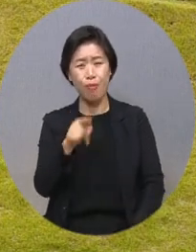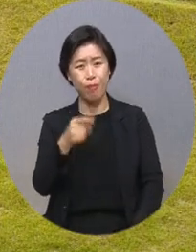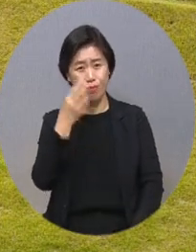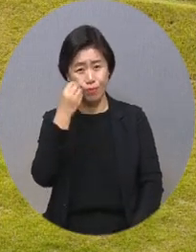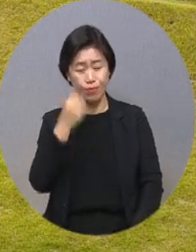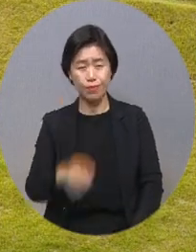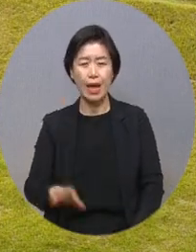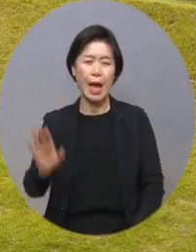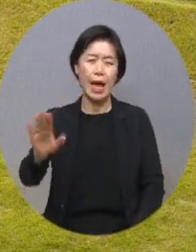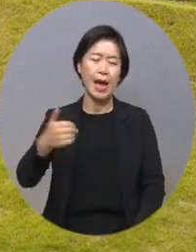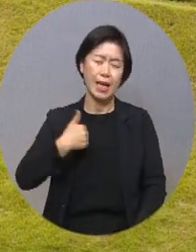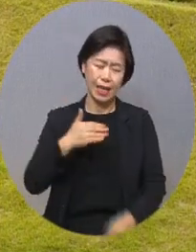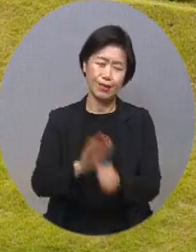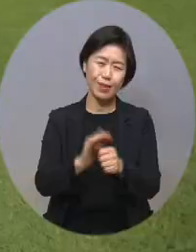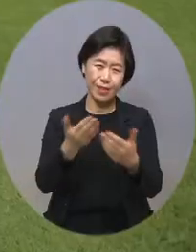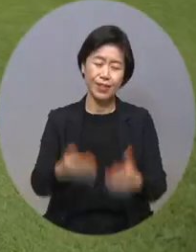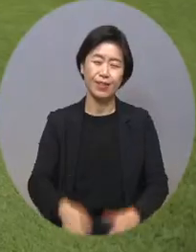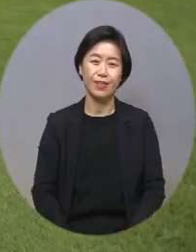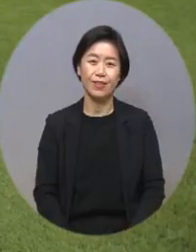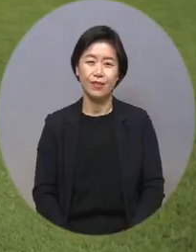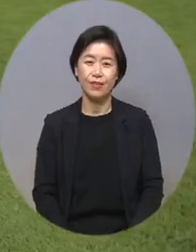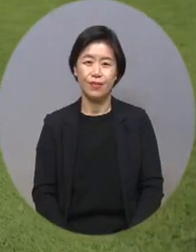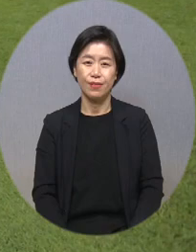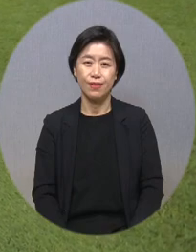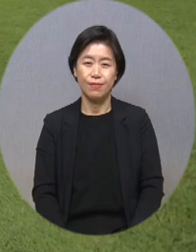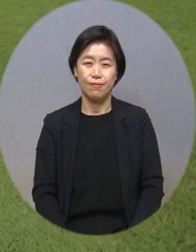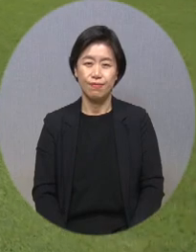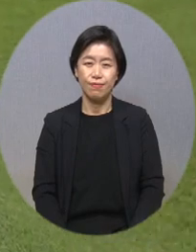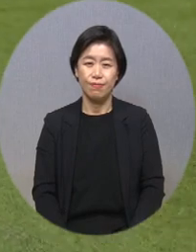내가 찾아줄게. 형이 찾아줄게.